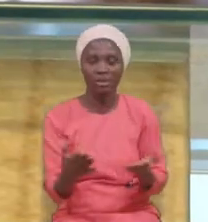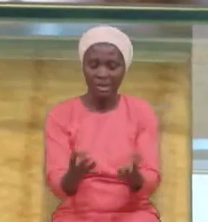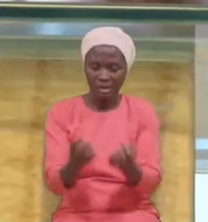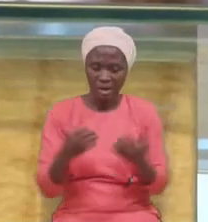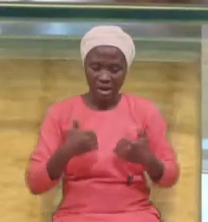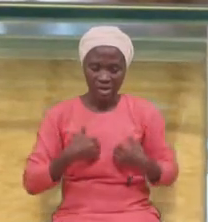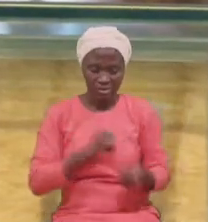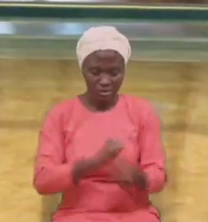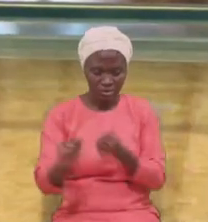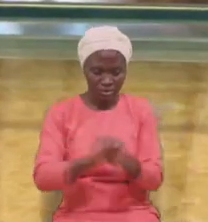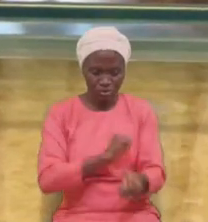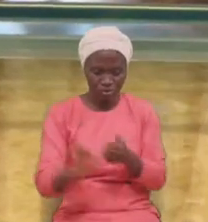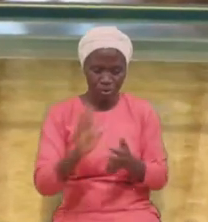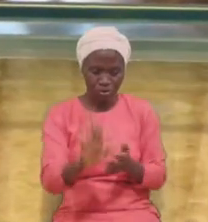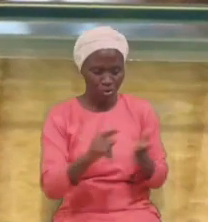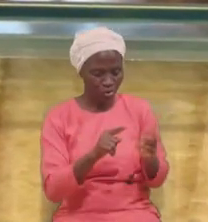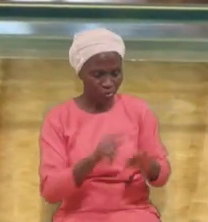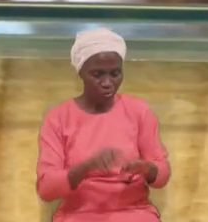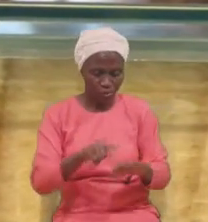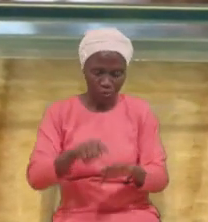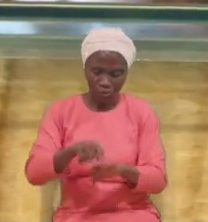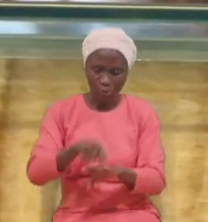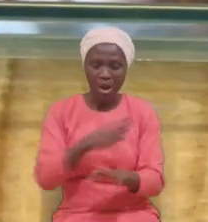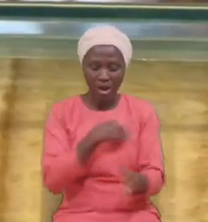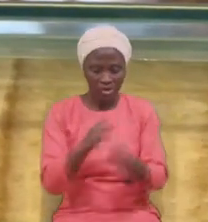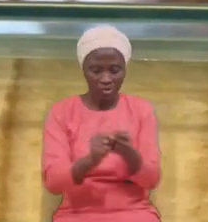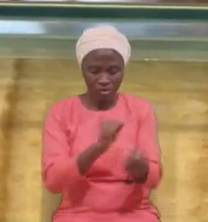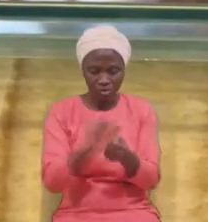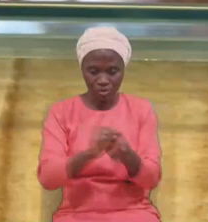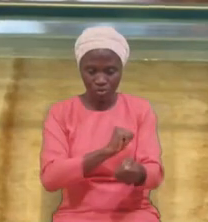montrer au sacrificateur. Oui, la lèpre a rongé